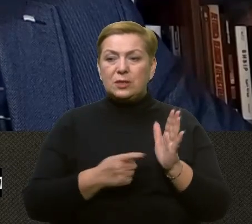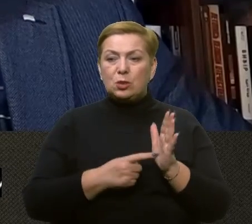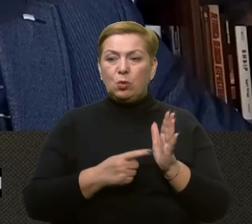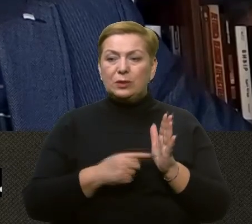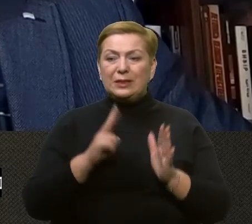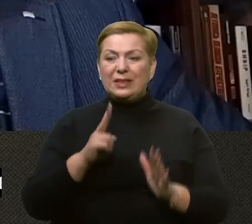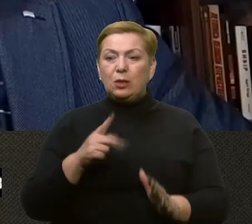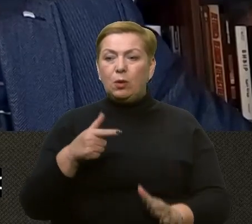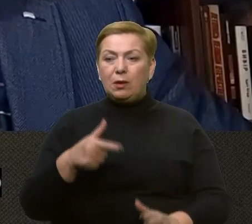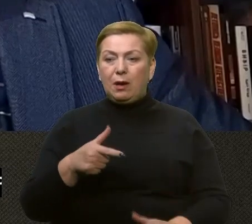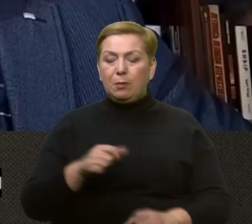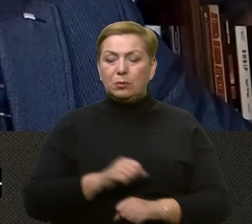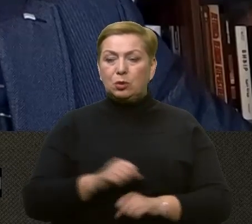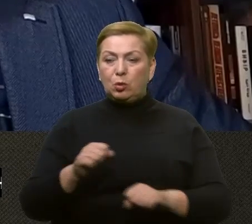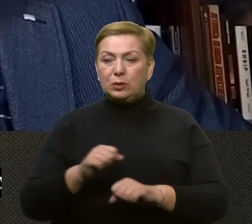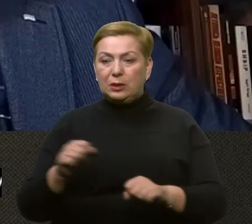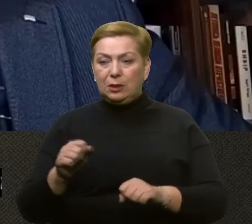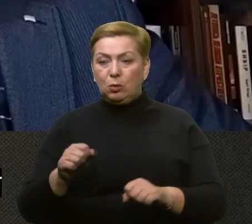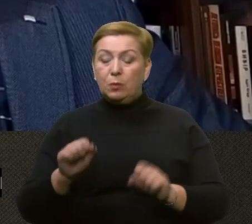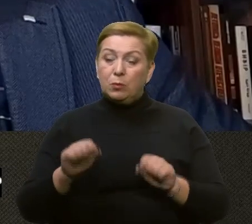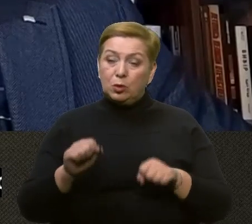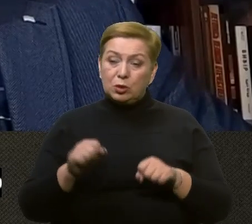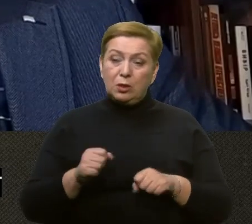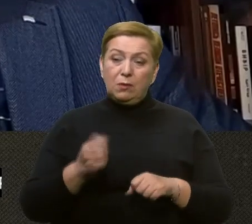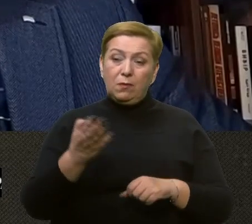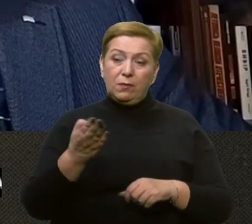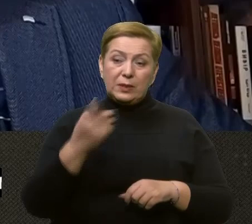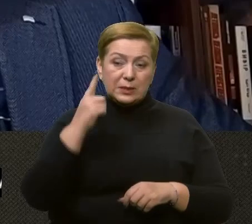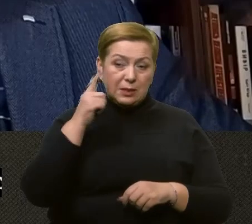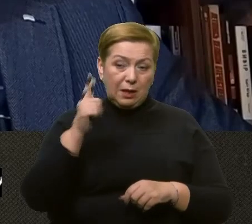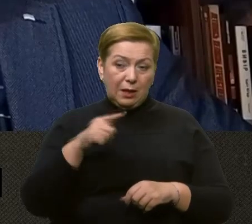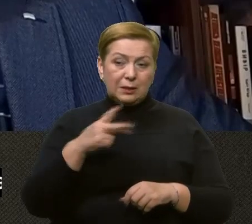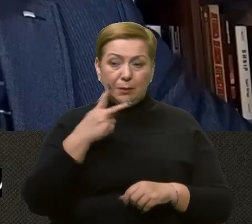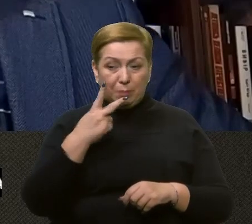ситуацію? Можливо, ви вже бачили якусь інформацію про їх застосування?